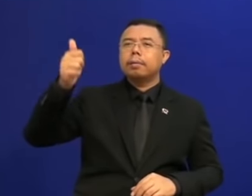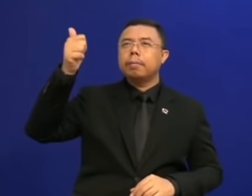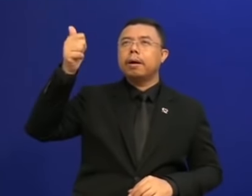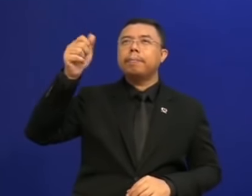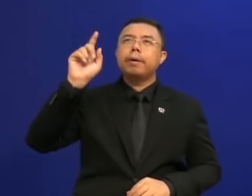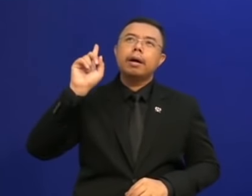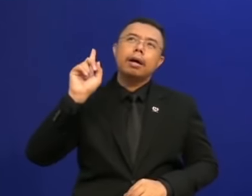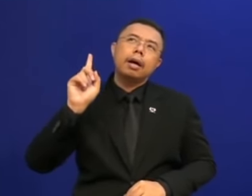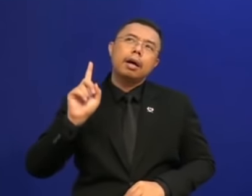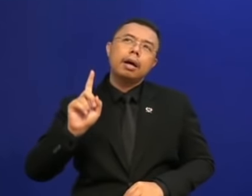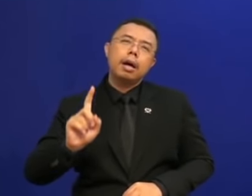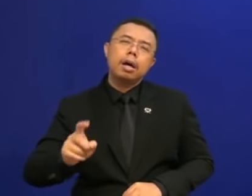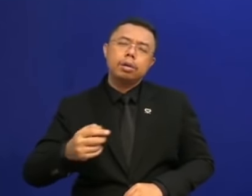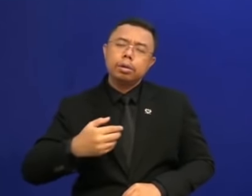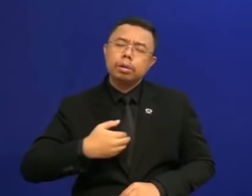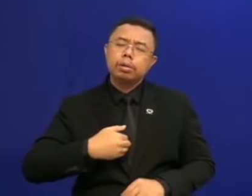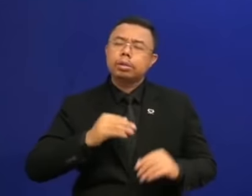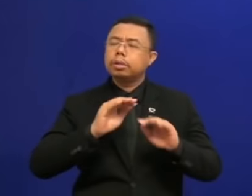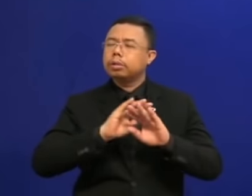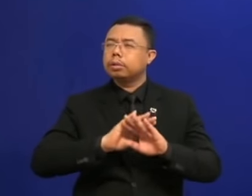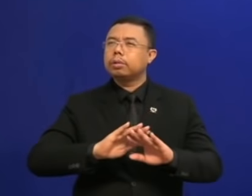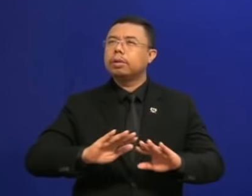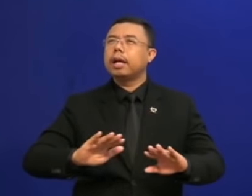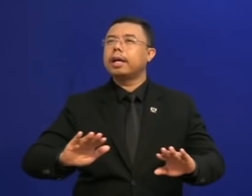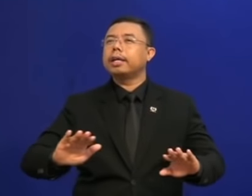Pekerjaan Bapa harus